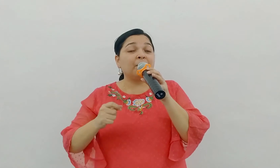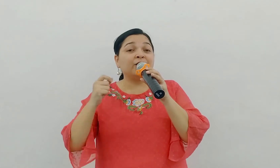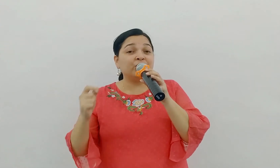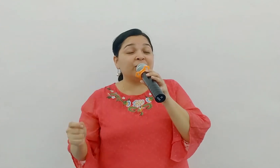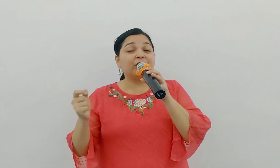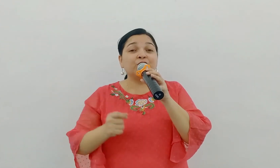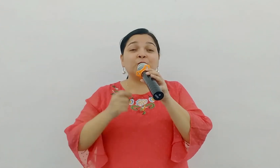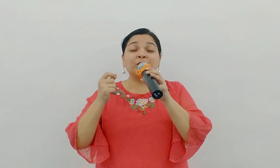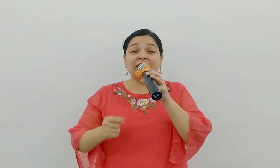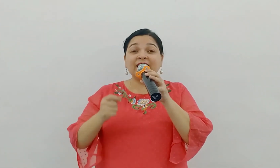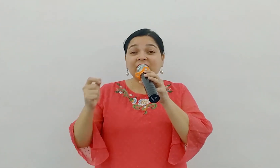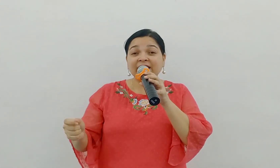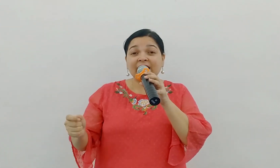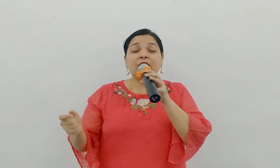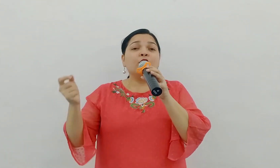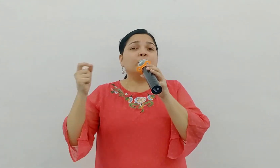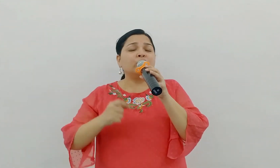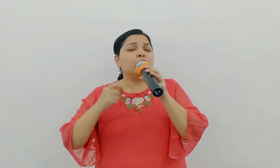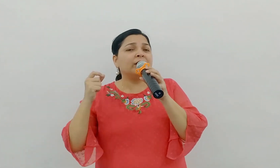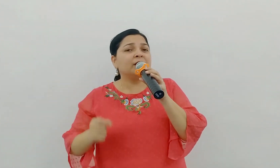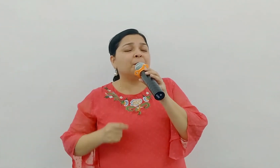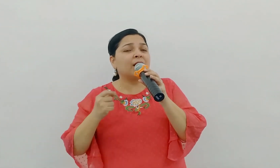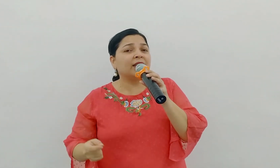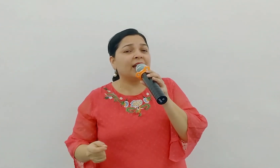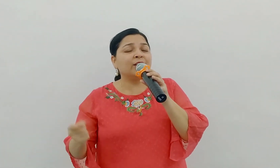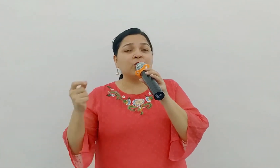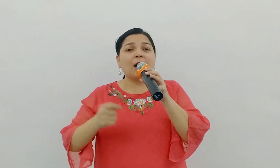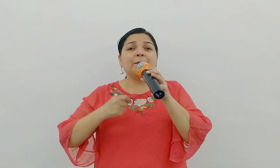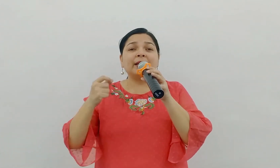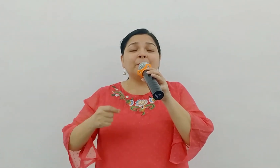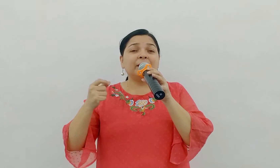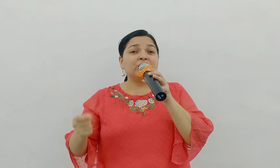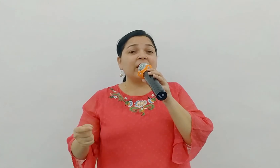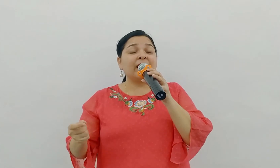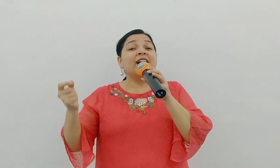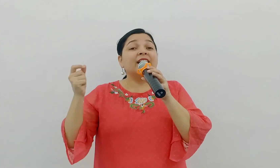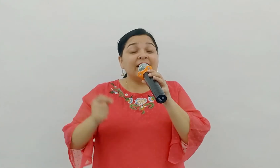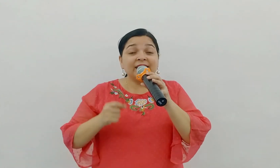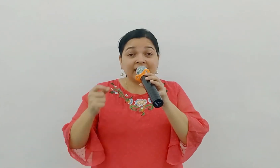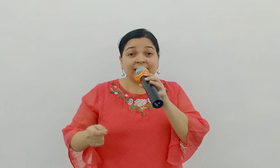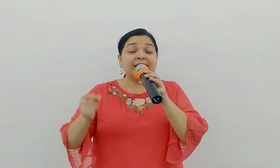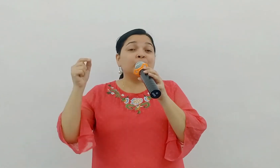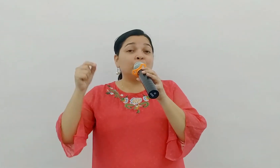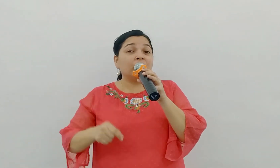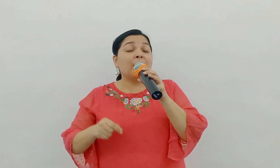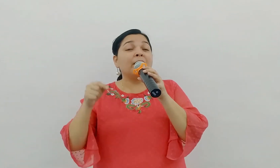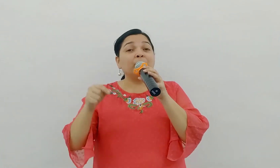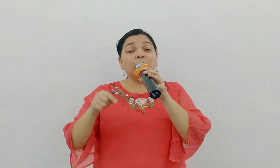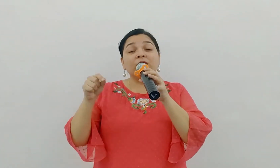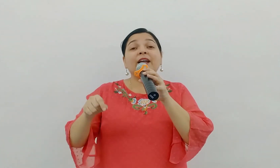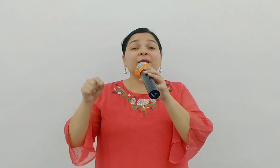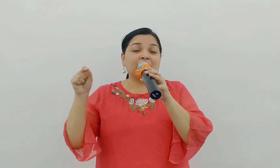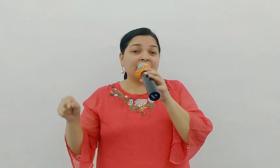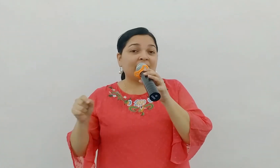आप अपना जीवन यीशु को देना चाहते हैं। तो ये छोटी सी प्रार्थना है जो आप मेरे पीछे कर सकते हैं। इस प्रोग्राम